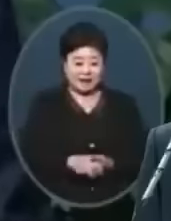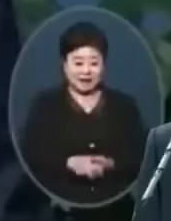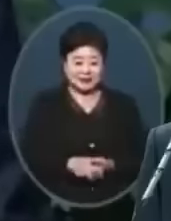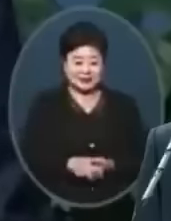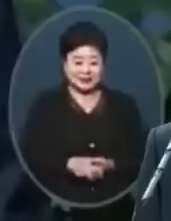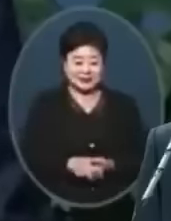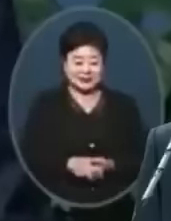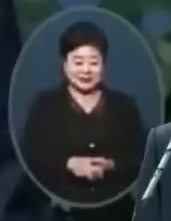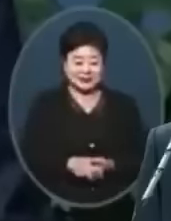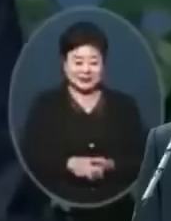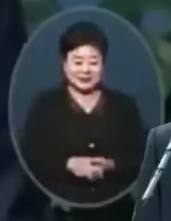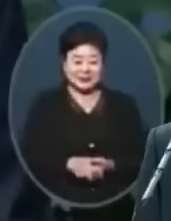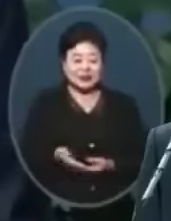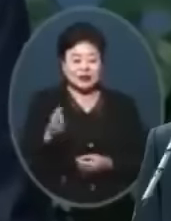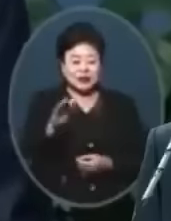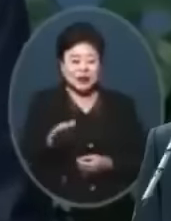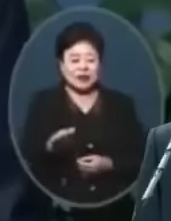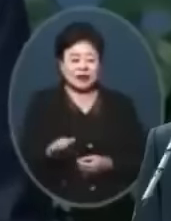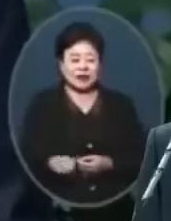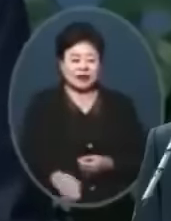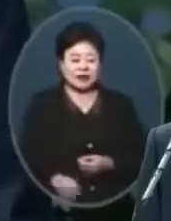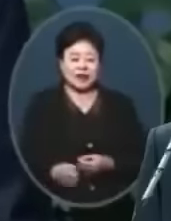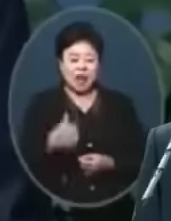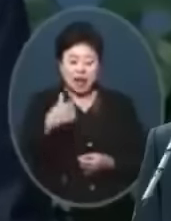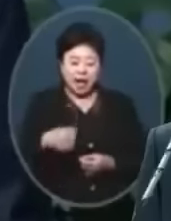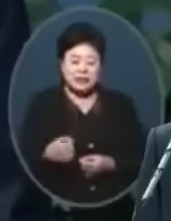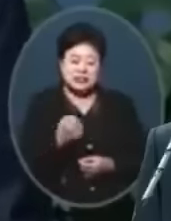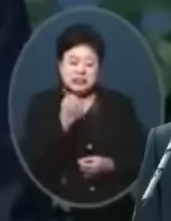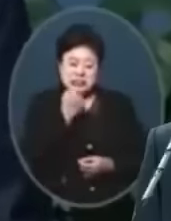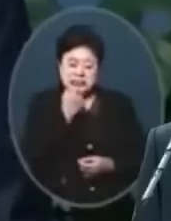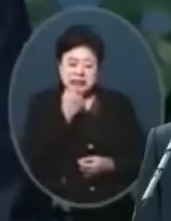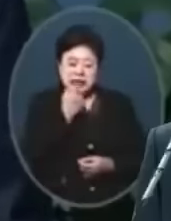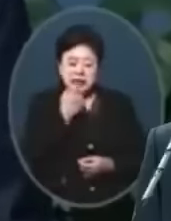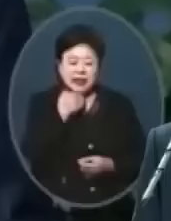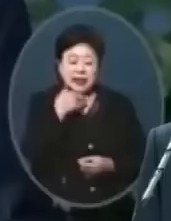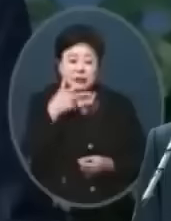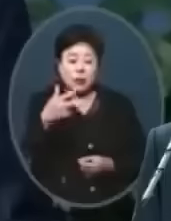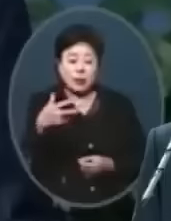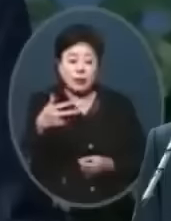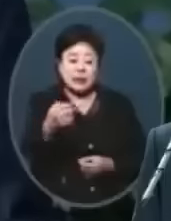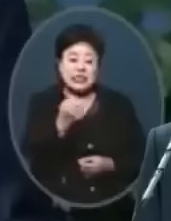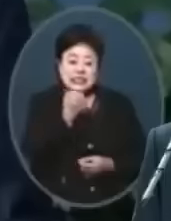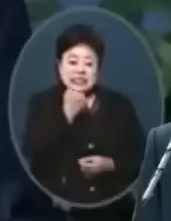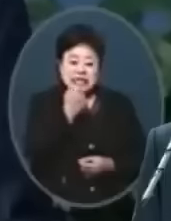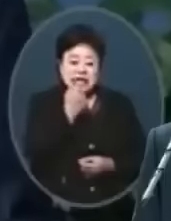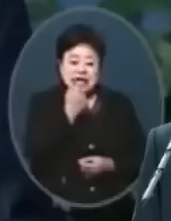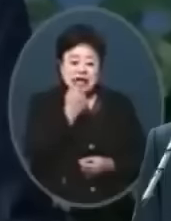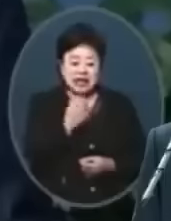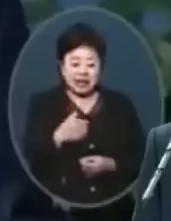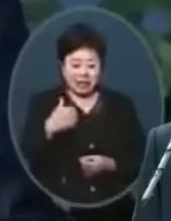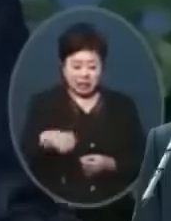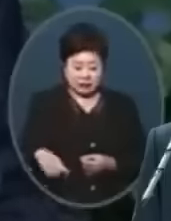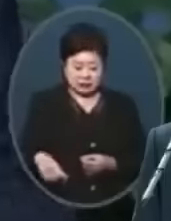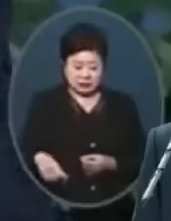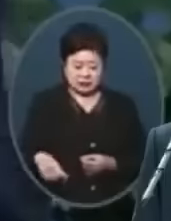뿐입니다. 그런데 그 17살쯤 된 소년인